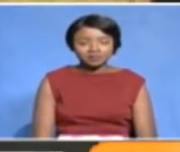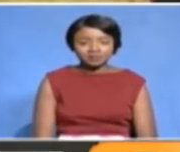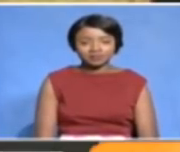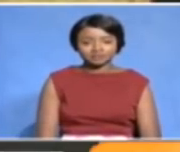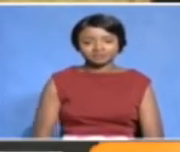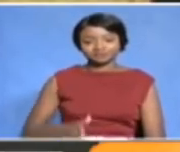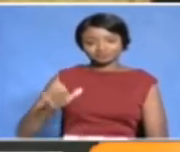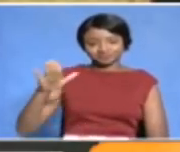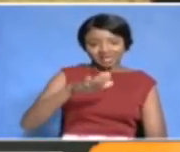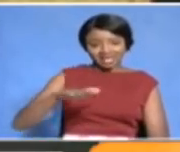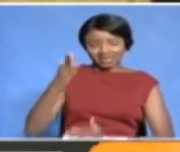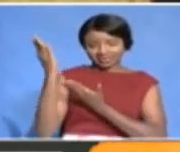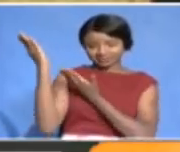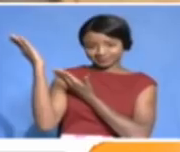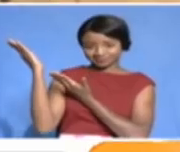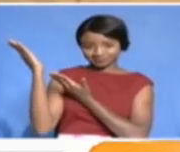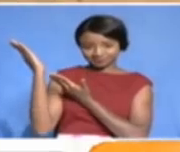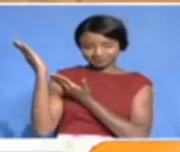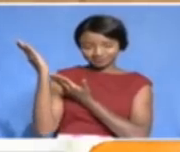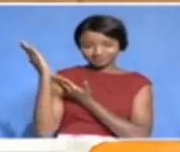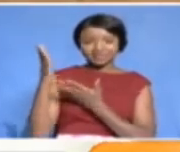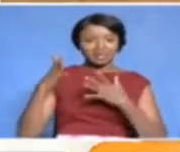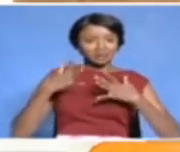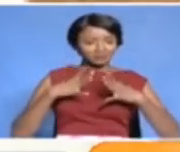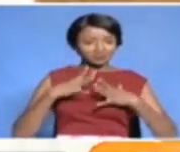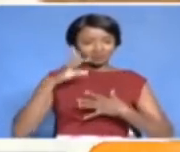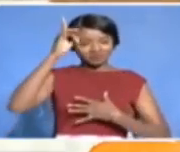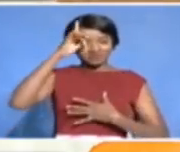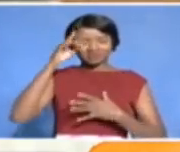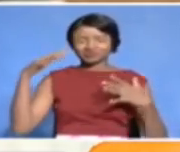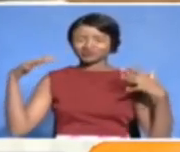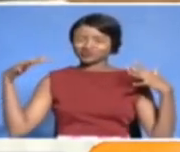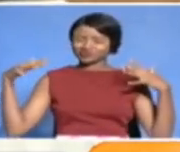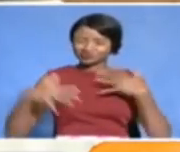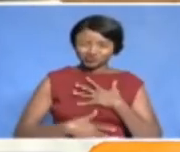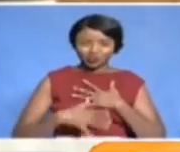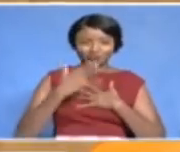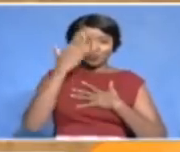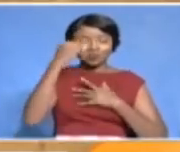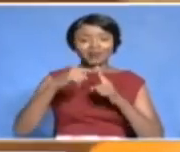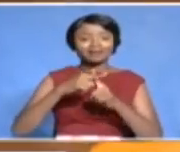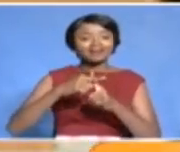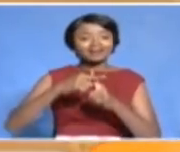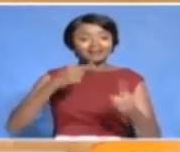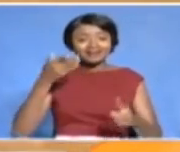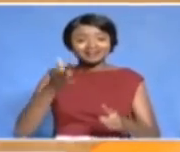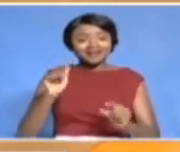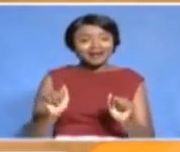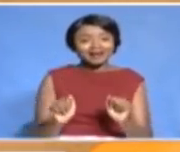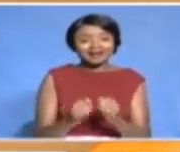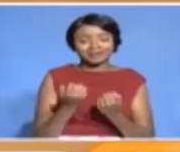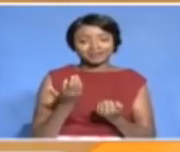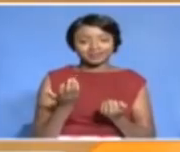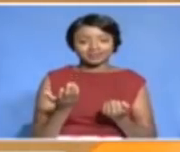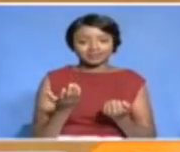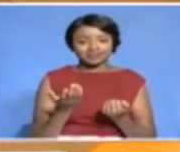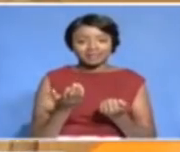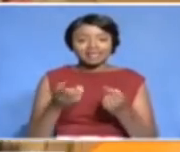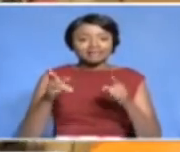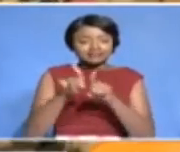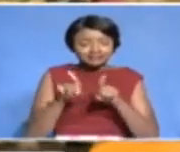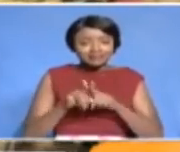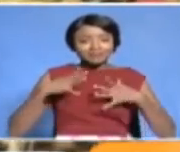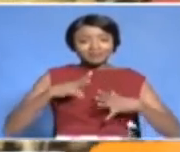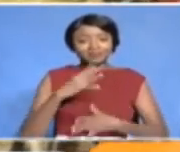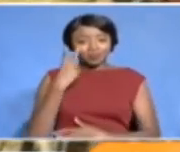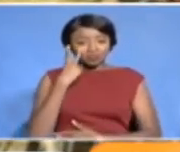Chepsoina, kaunti ya Trans Nzoia, wanakijiji wangali wameduazwa na mauaji ya kinyama yaliyotendeka hapa. Kulingana na